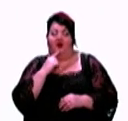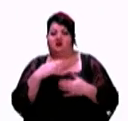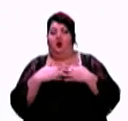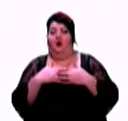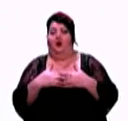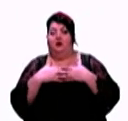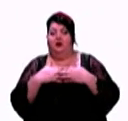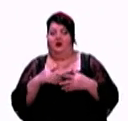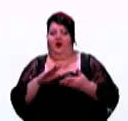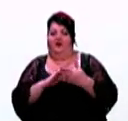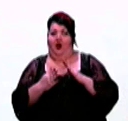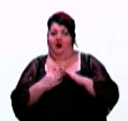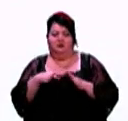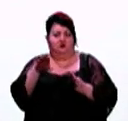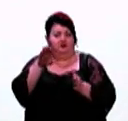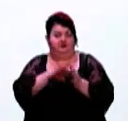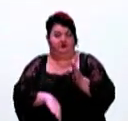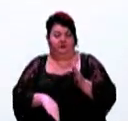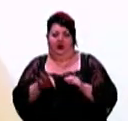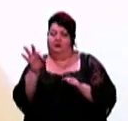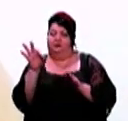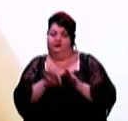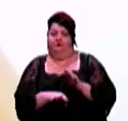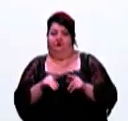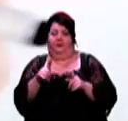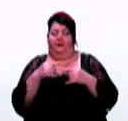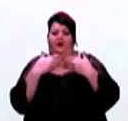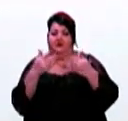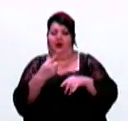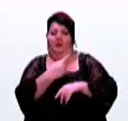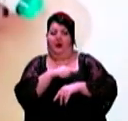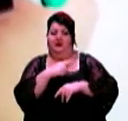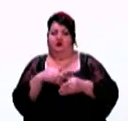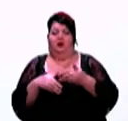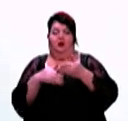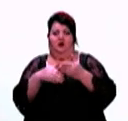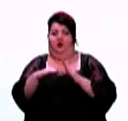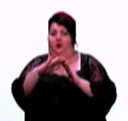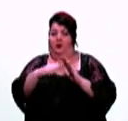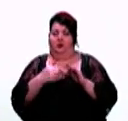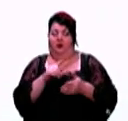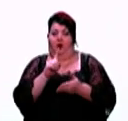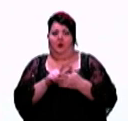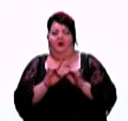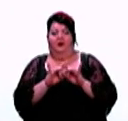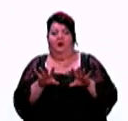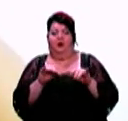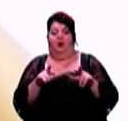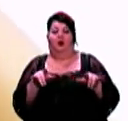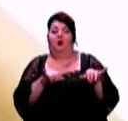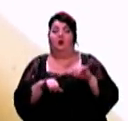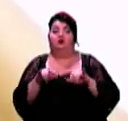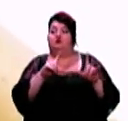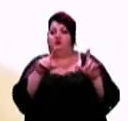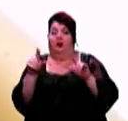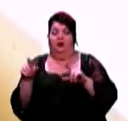тобто ваш стан ускладнився, якнайшвидше зверніться за медичною допомогою. Обов'язково розкажіть про маршрут ваших поїздок,